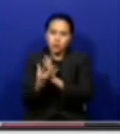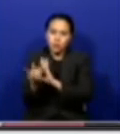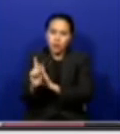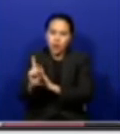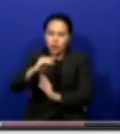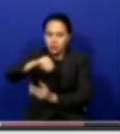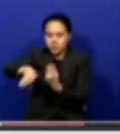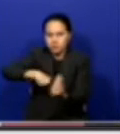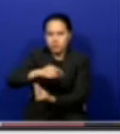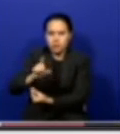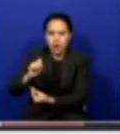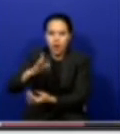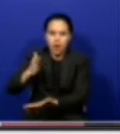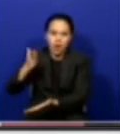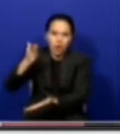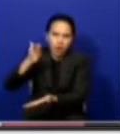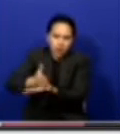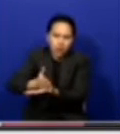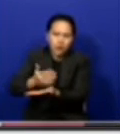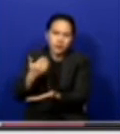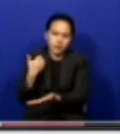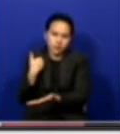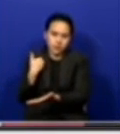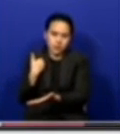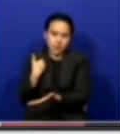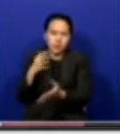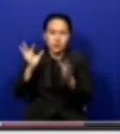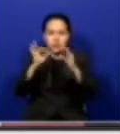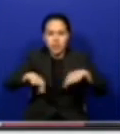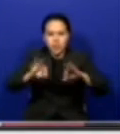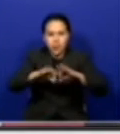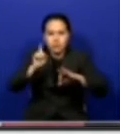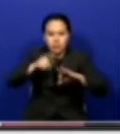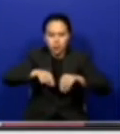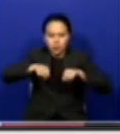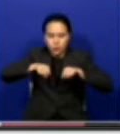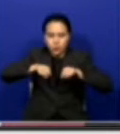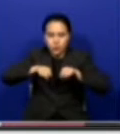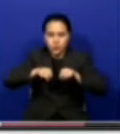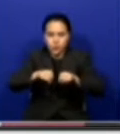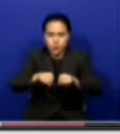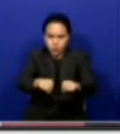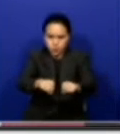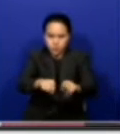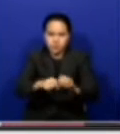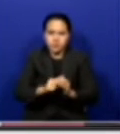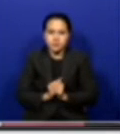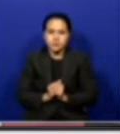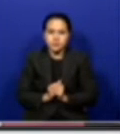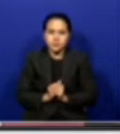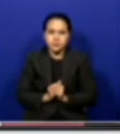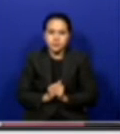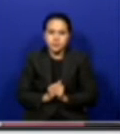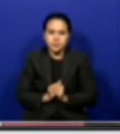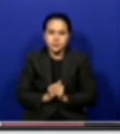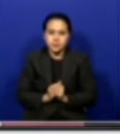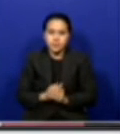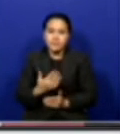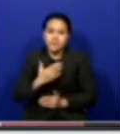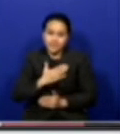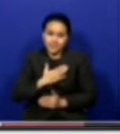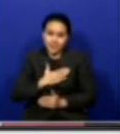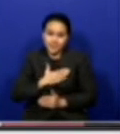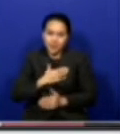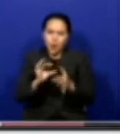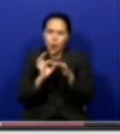ยุดชะงักจึงมีความจำเป็นต้องฟื้นฟูควบคู่กันไปท่านประธานคะสิ่งที่ดิฉันมีความ